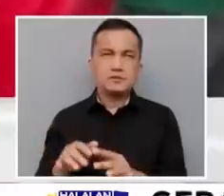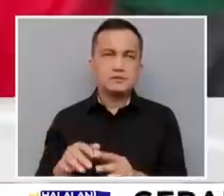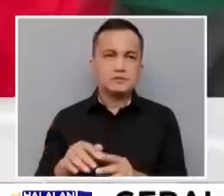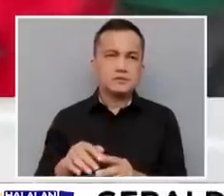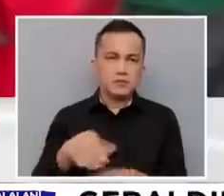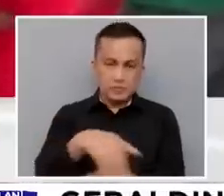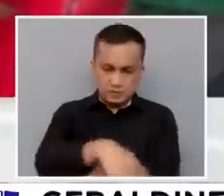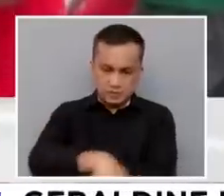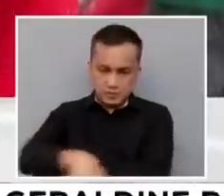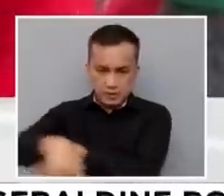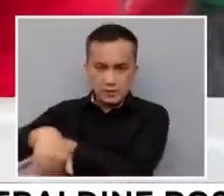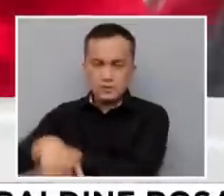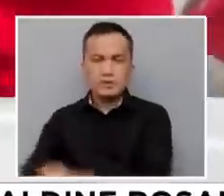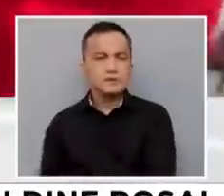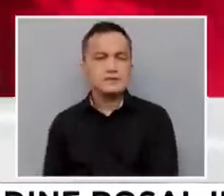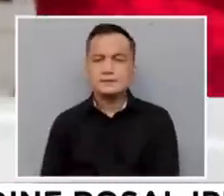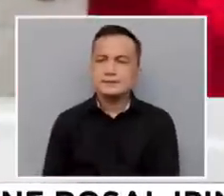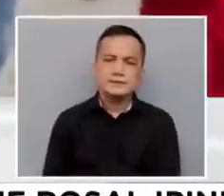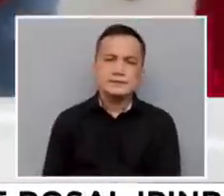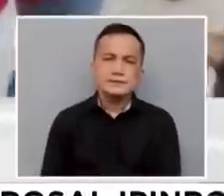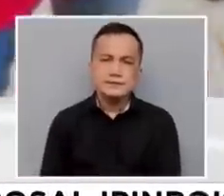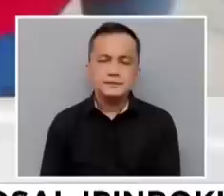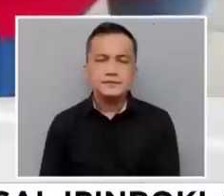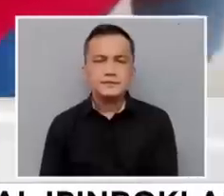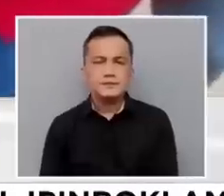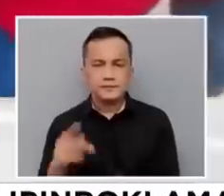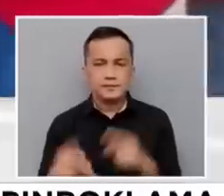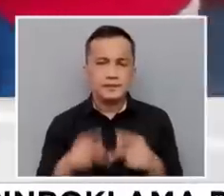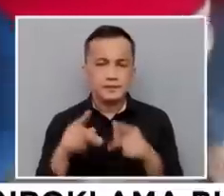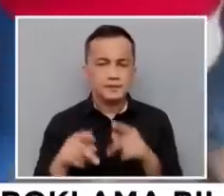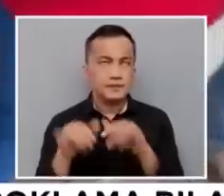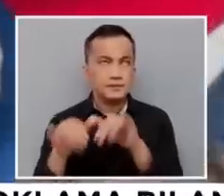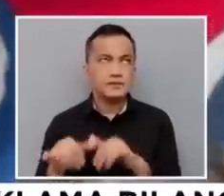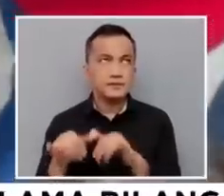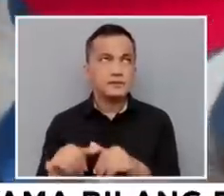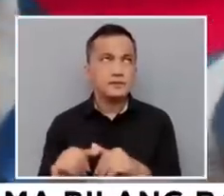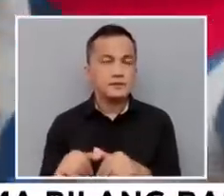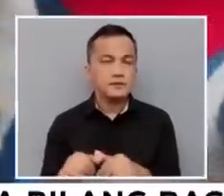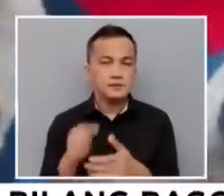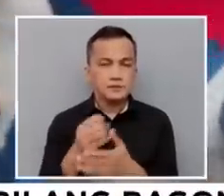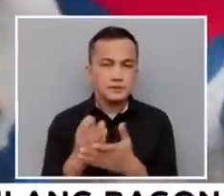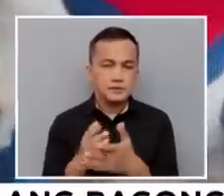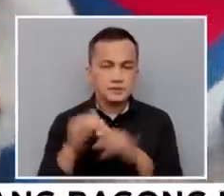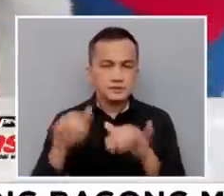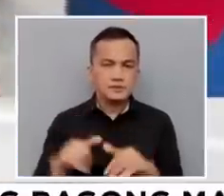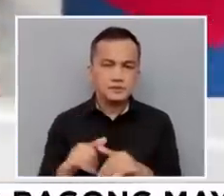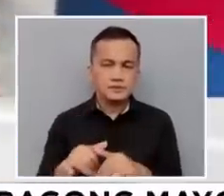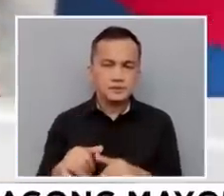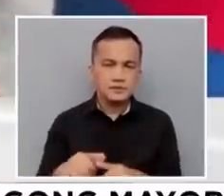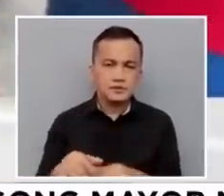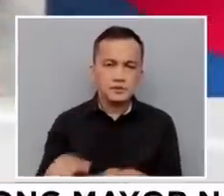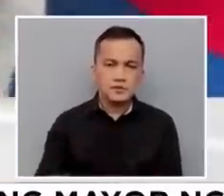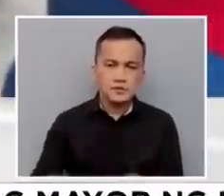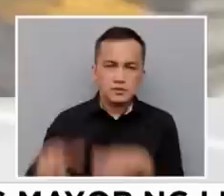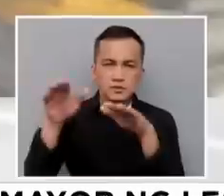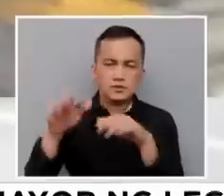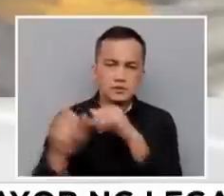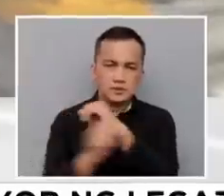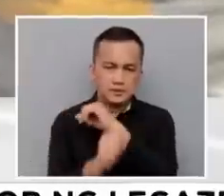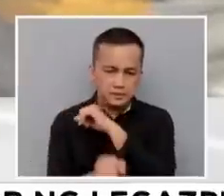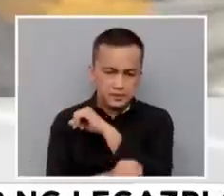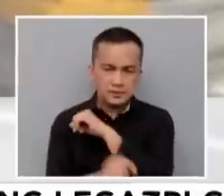Magdamag, ay hindi pa rin nawawala ng tao. Ilan sa mga nandito ngayon ay mga tubong Samar Leyte na dito